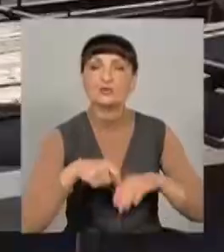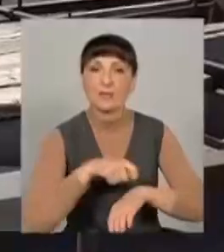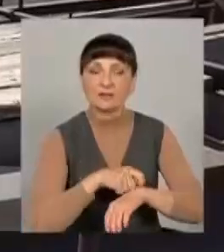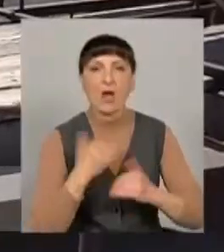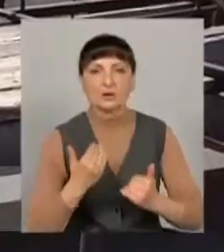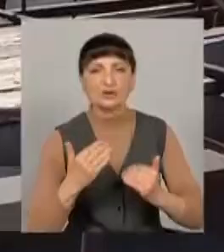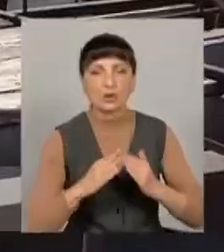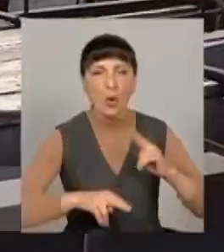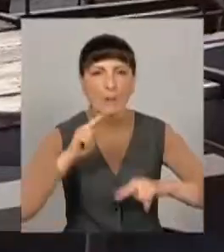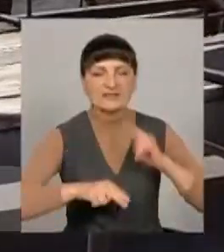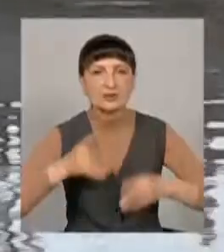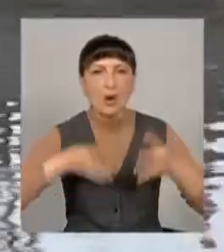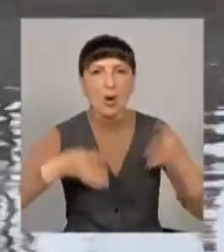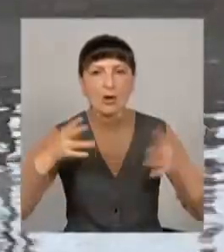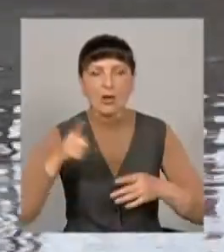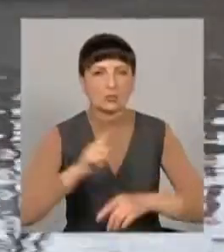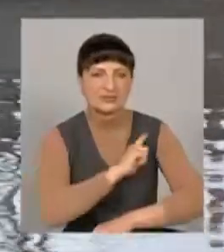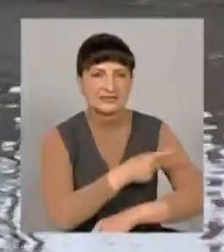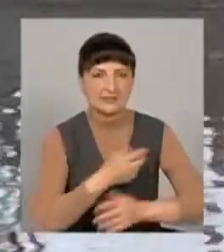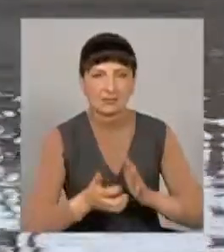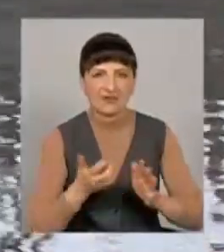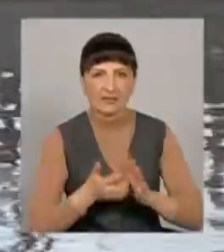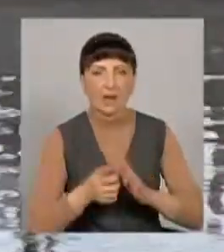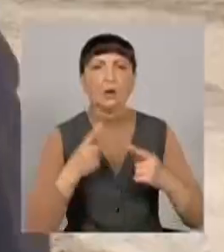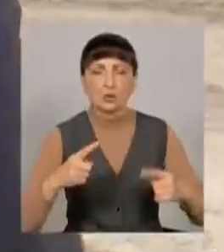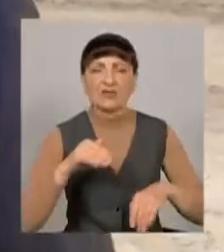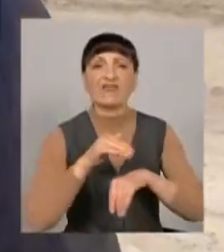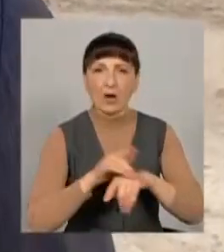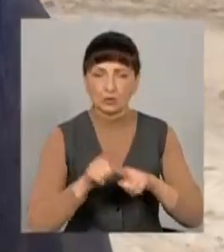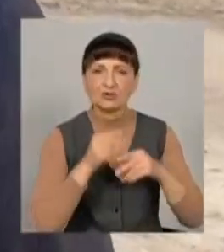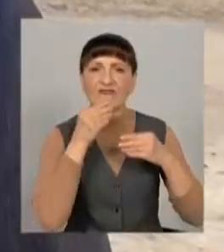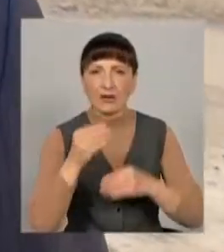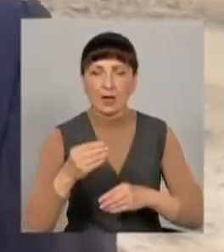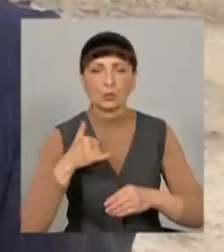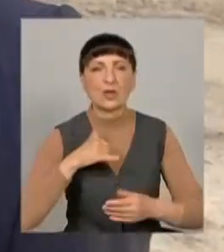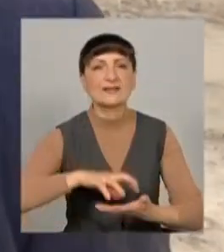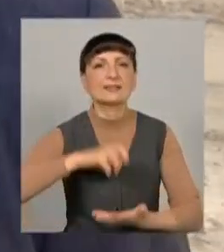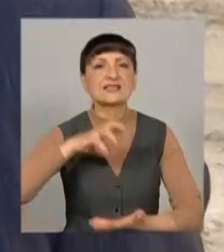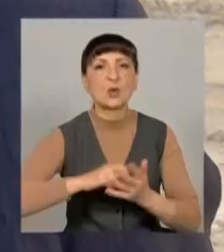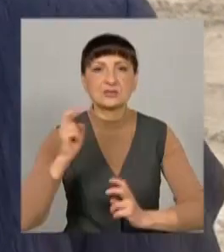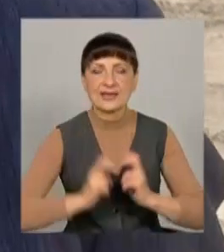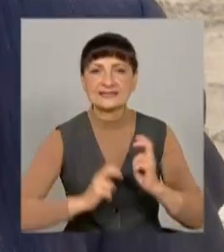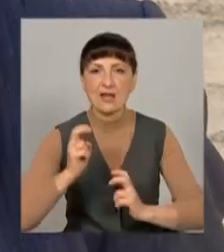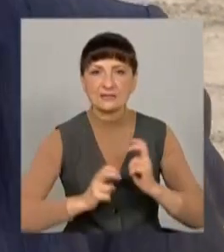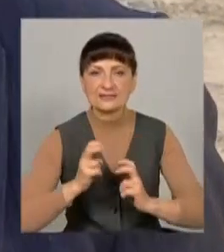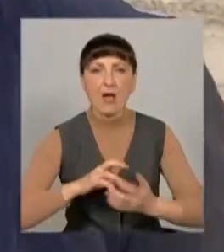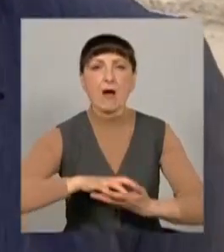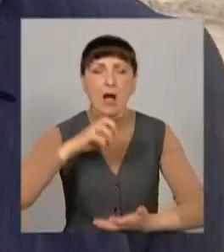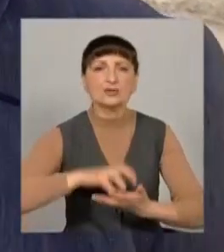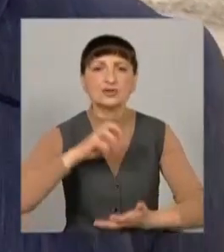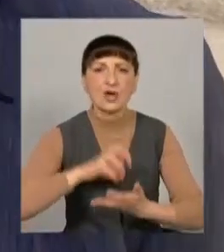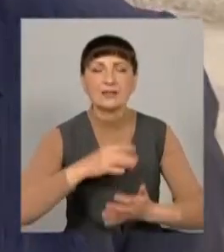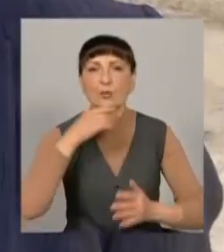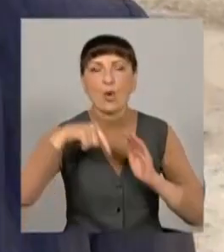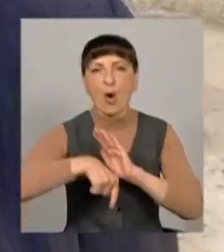По данным специалистов, на изношенность влияют и другие факторы. У нас насосные станции качает много грунтовых